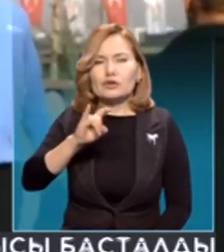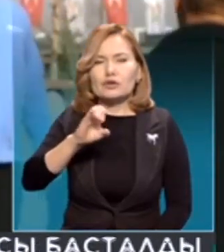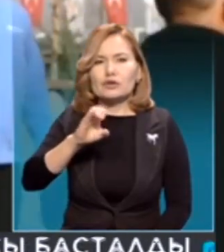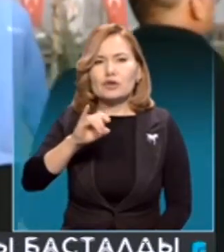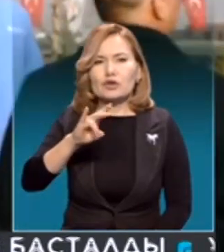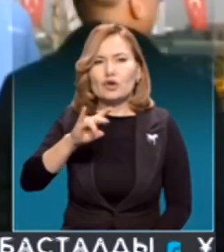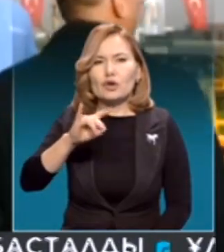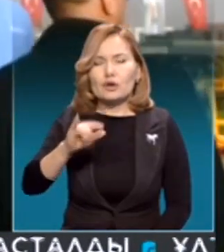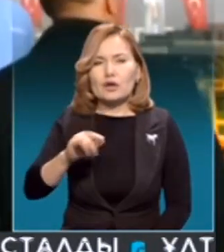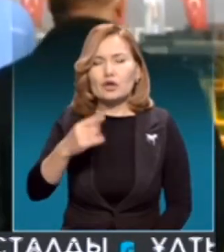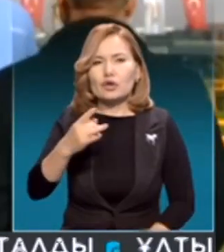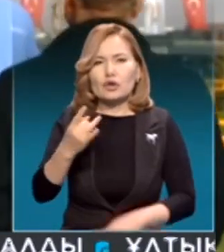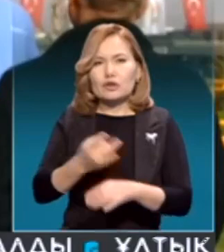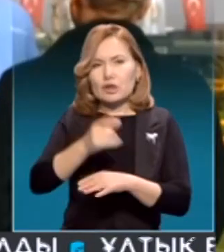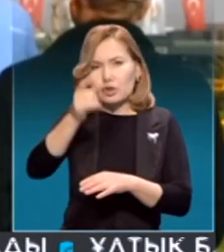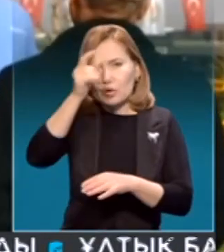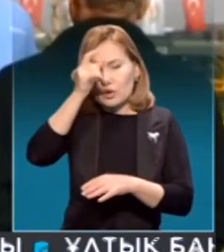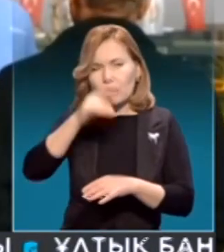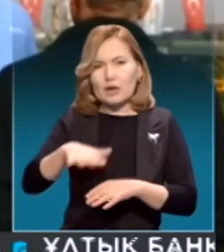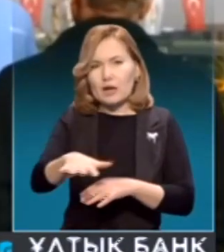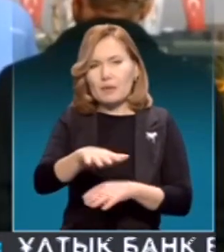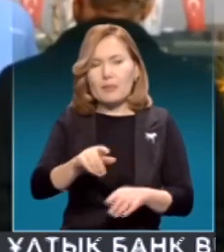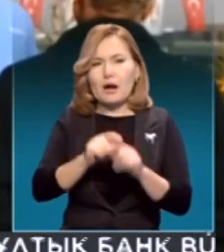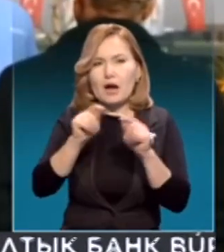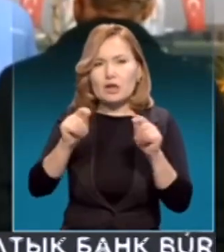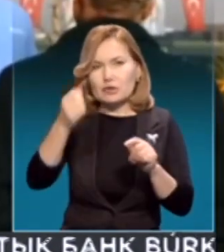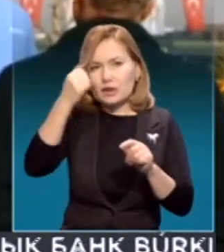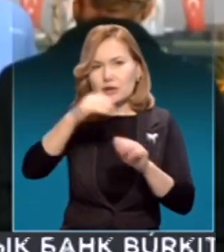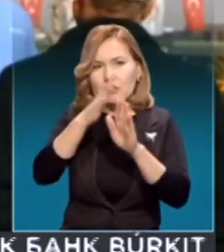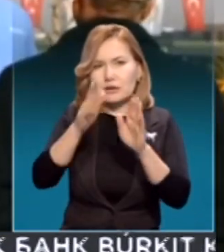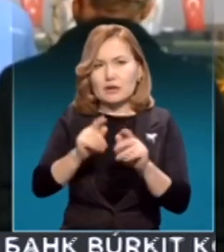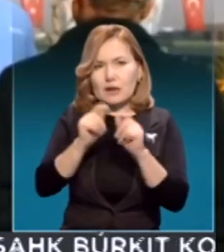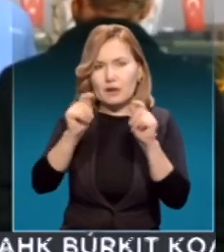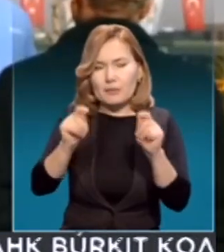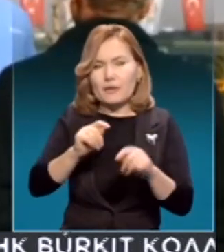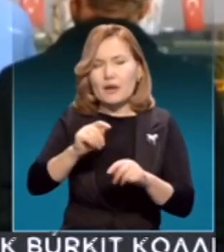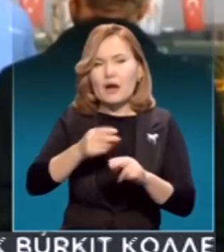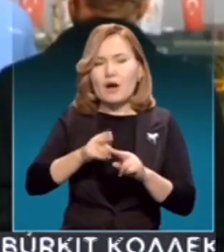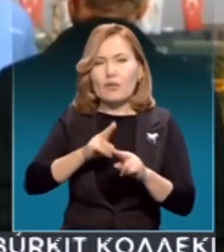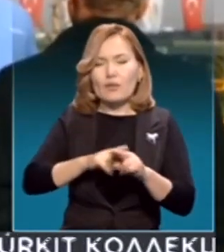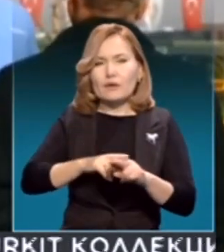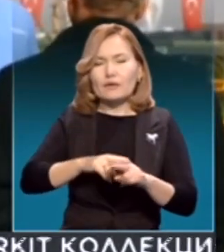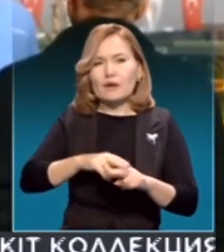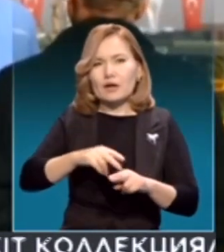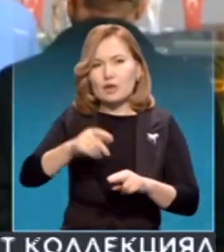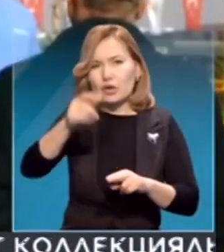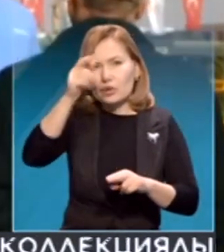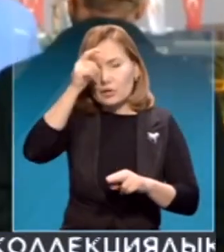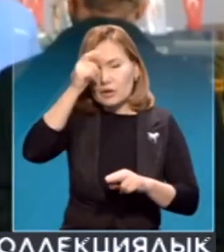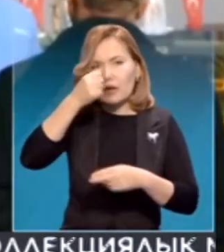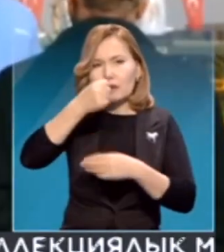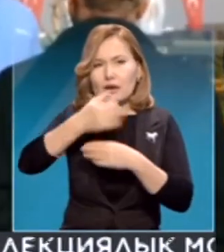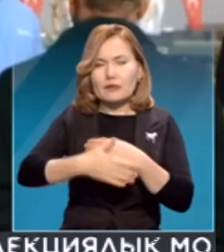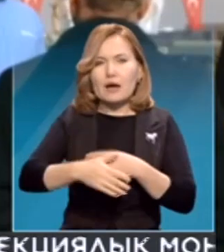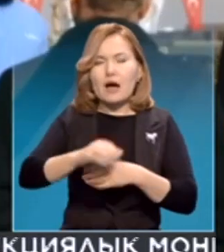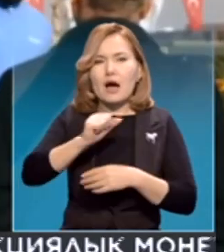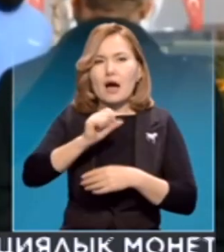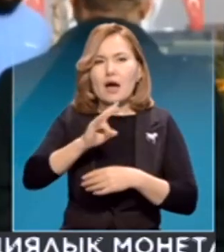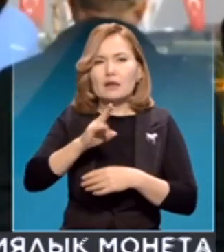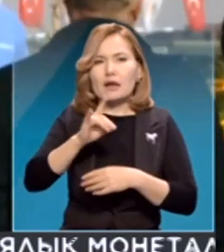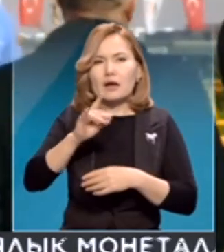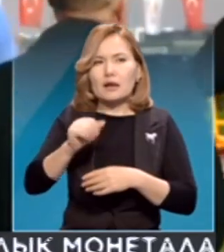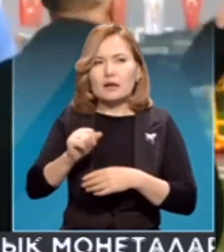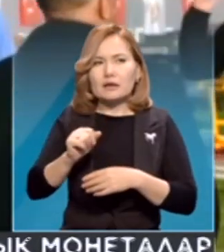тұңғыш рет осы Түркия елінің елордасы бас қаласы Анкарада ашып